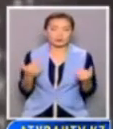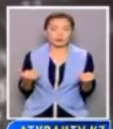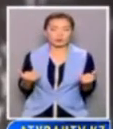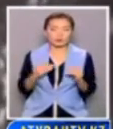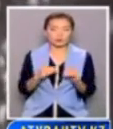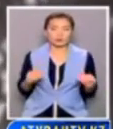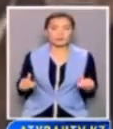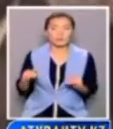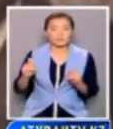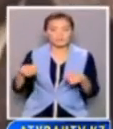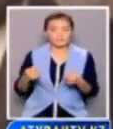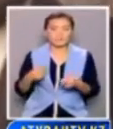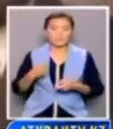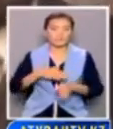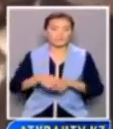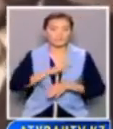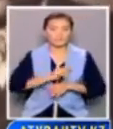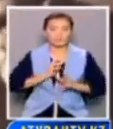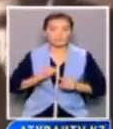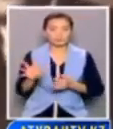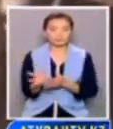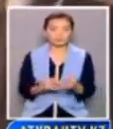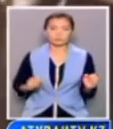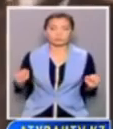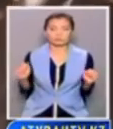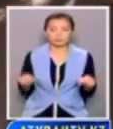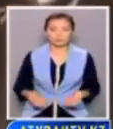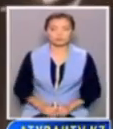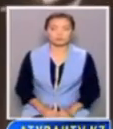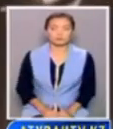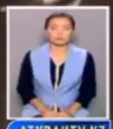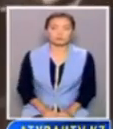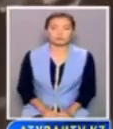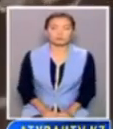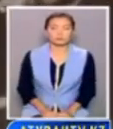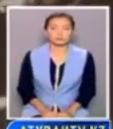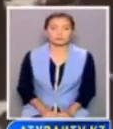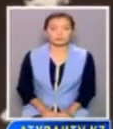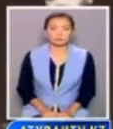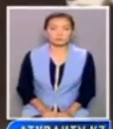бүгінгі ұрпаққа аманат, атқарған ерен істері өнеге болар анық. Нұрислам Ғұмар, Атырау телеарнасы.